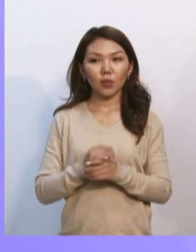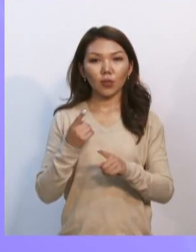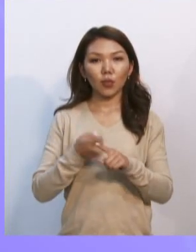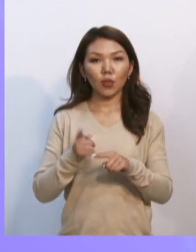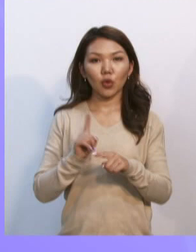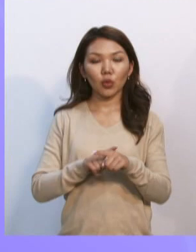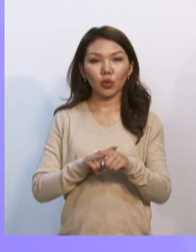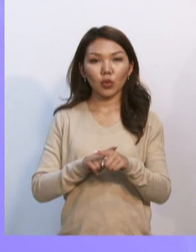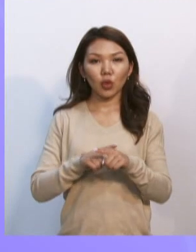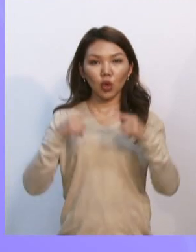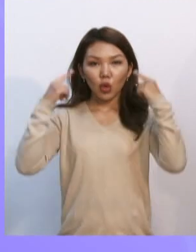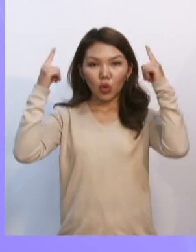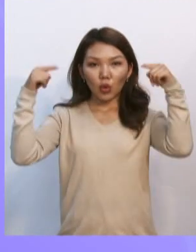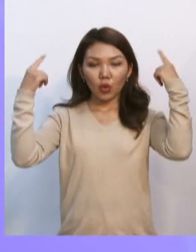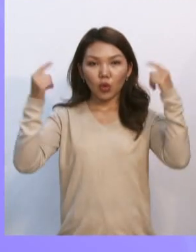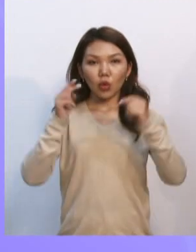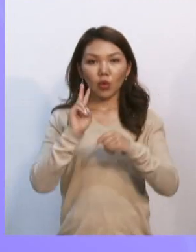Бул кой.